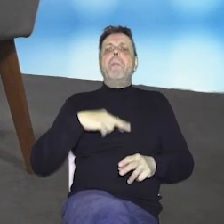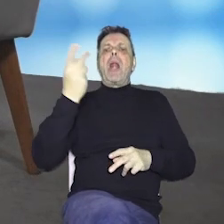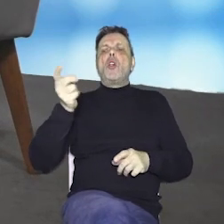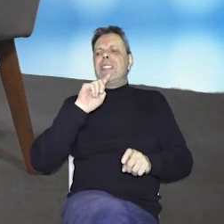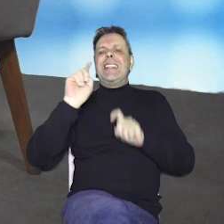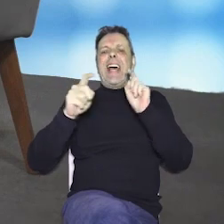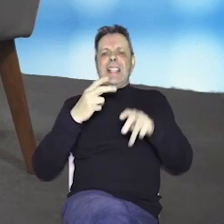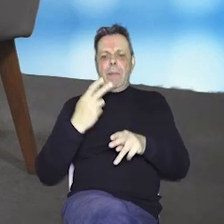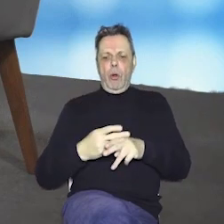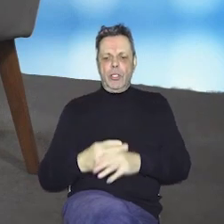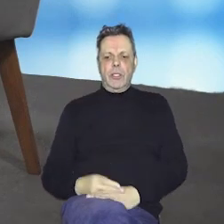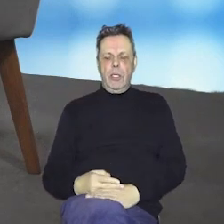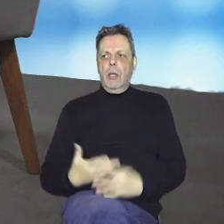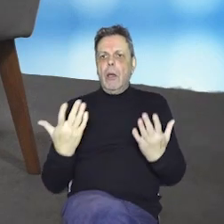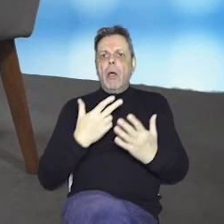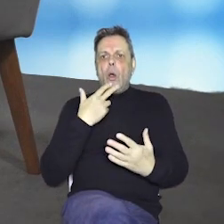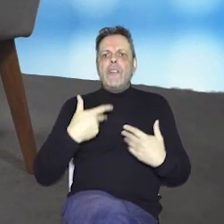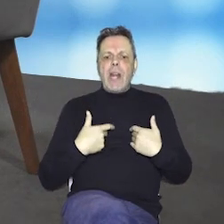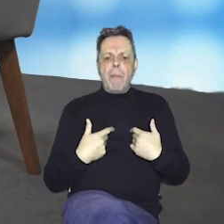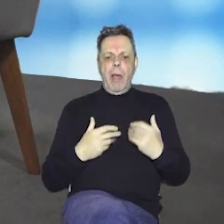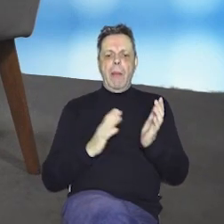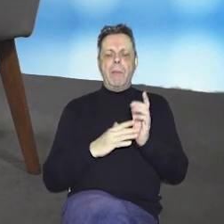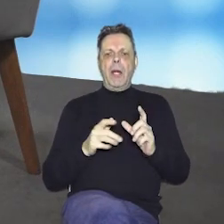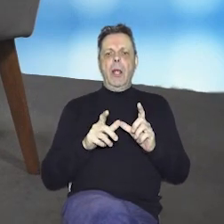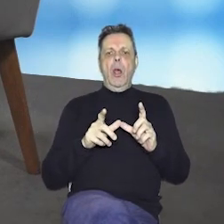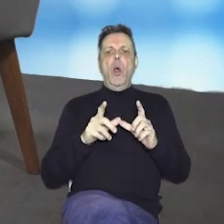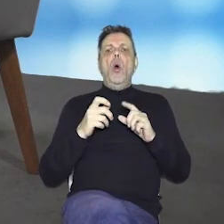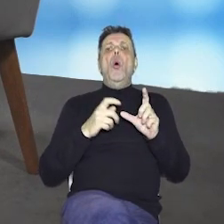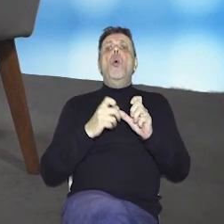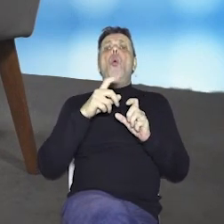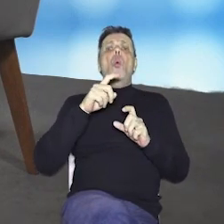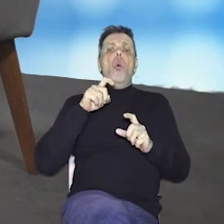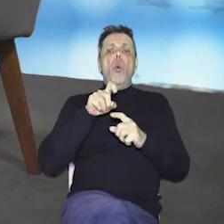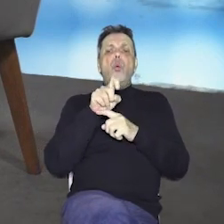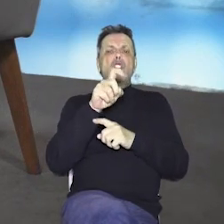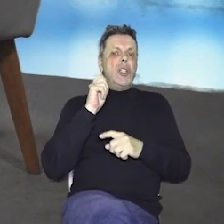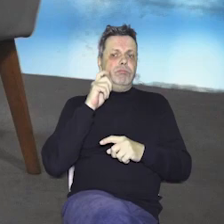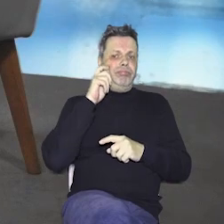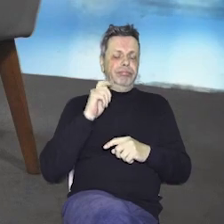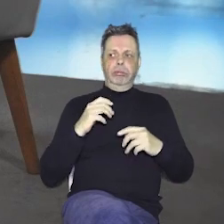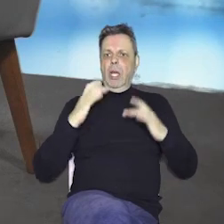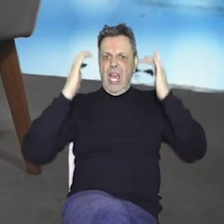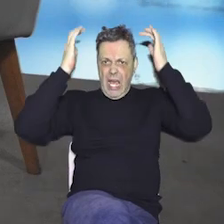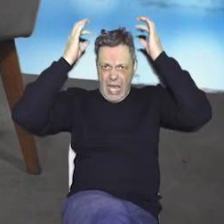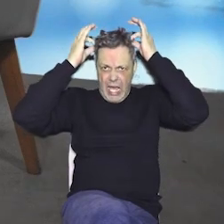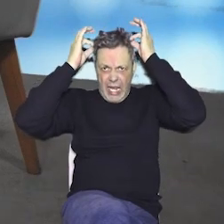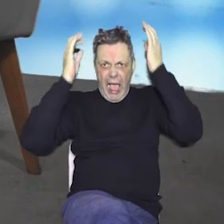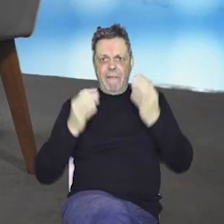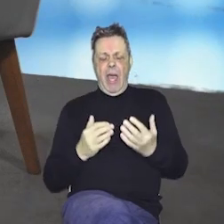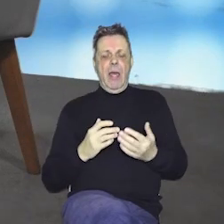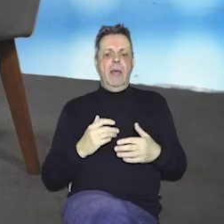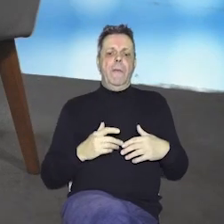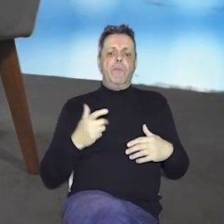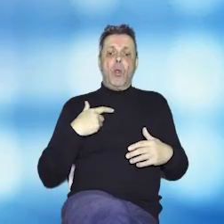neke zarazne bolesti. Koji žive na nama? Pa primjerice uši. Uši mogu živjeti na nama, jel da? Uši, glave, koje su